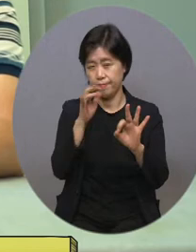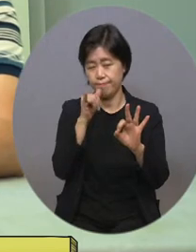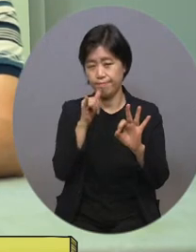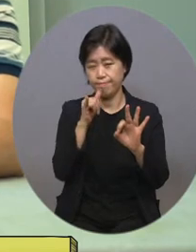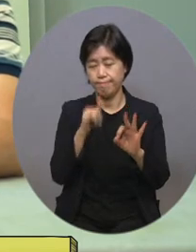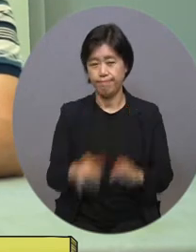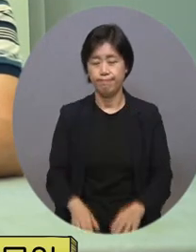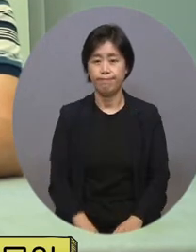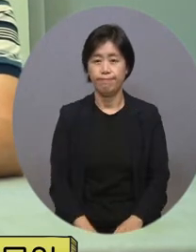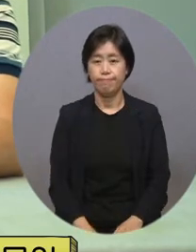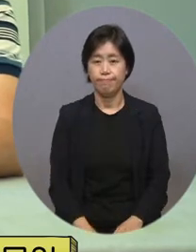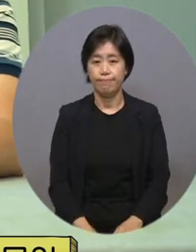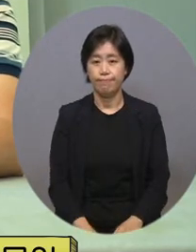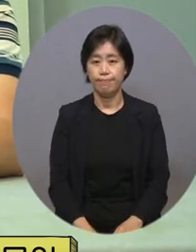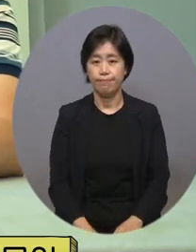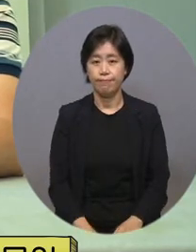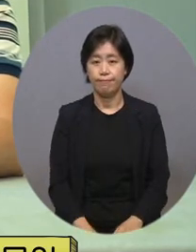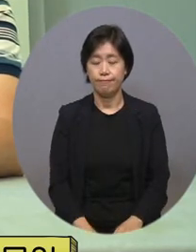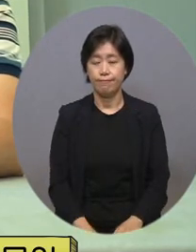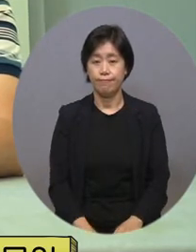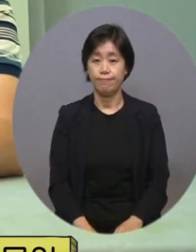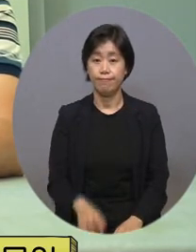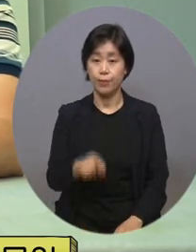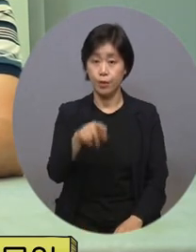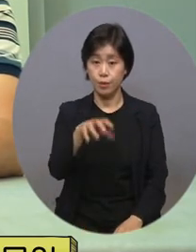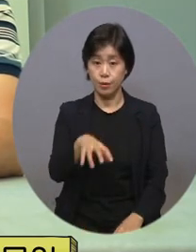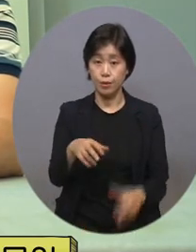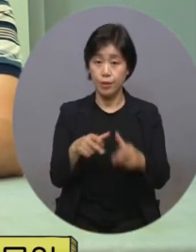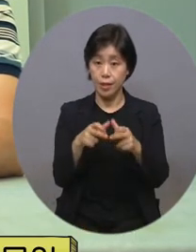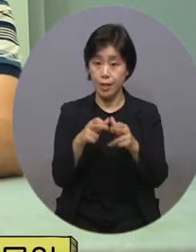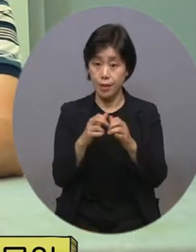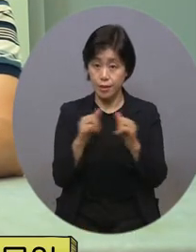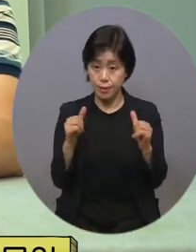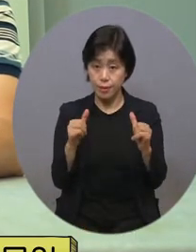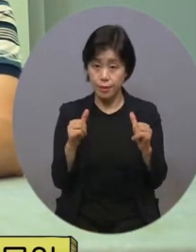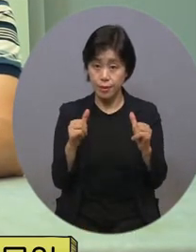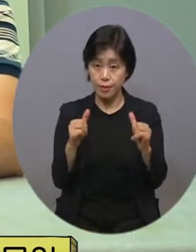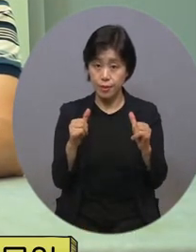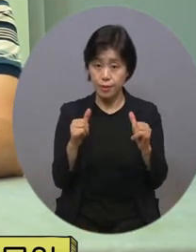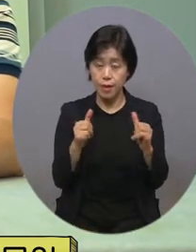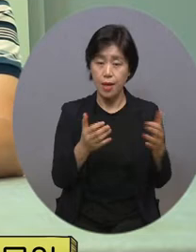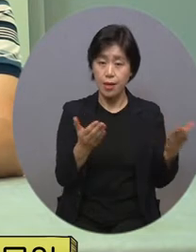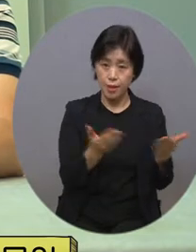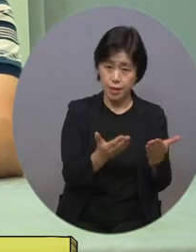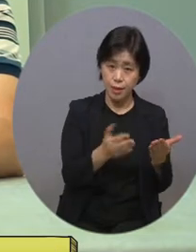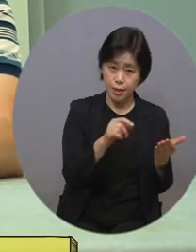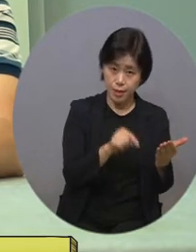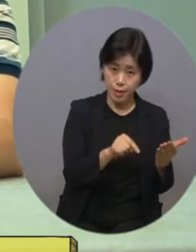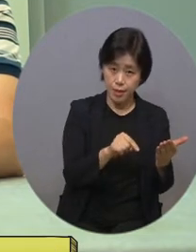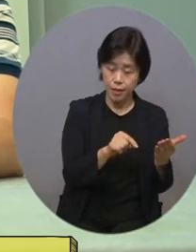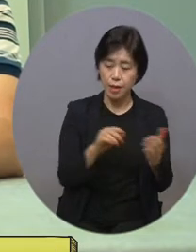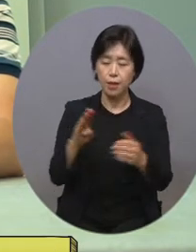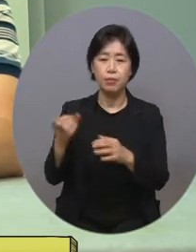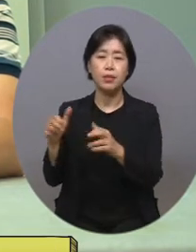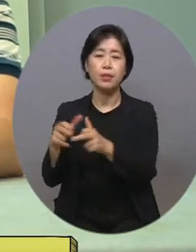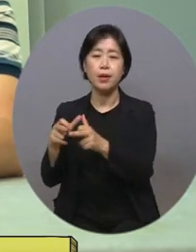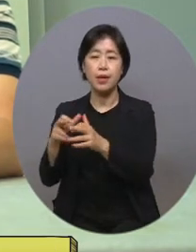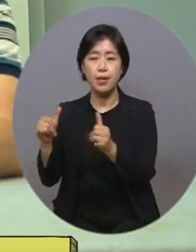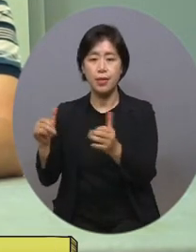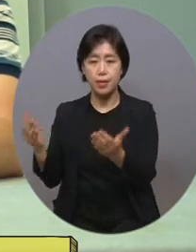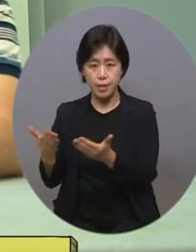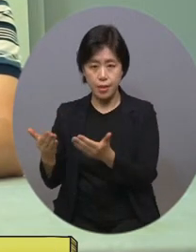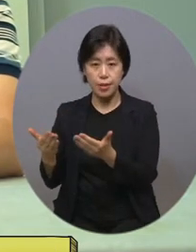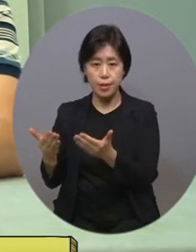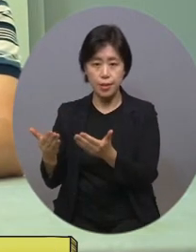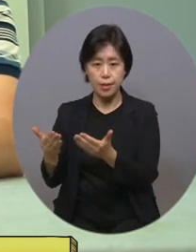예. 분들이군요. 예. 그러면 구체적으로 이제 장애인분들이 이제 네. 하시는 직무랑 비장애인분들이 네. 하시는